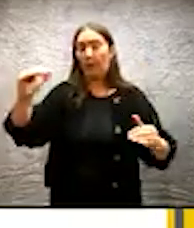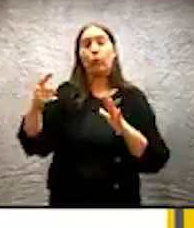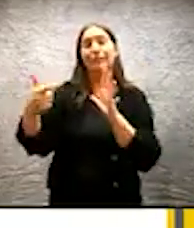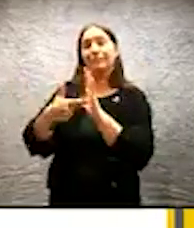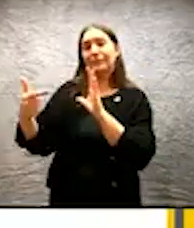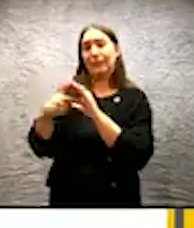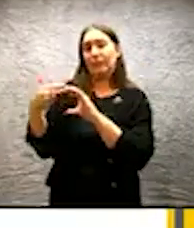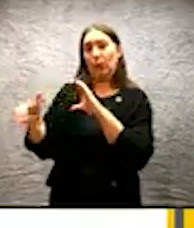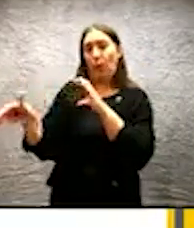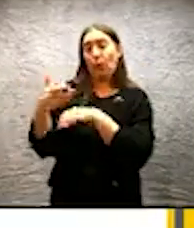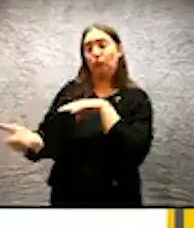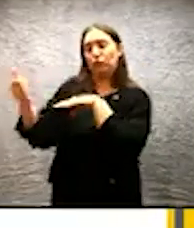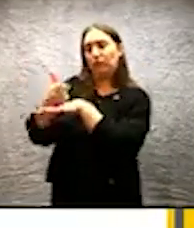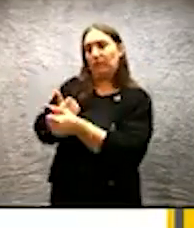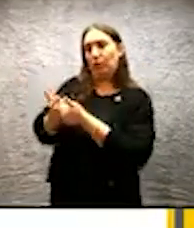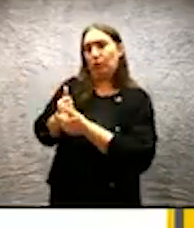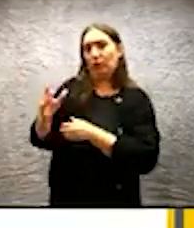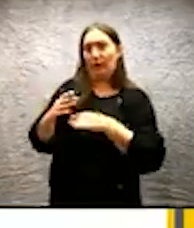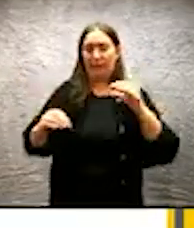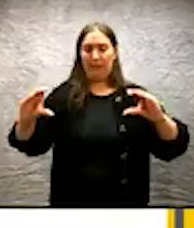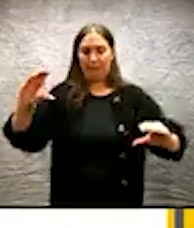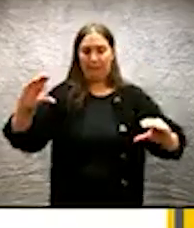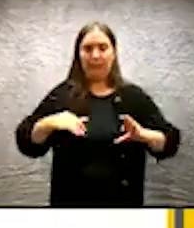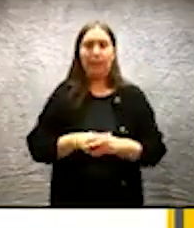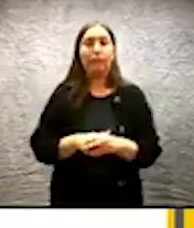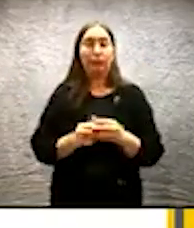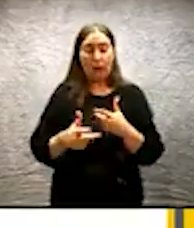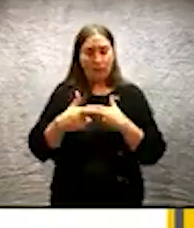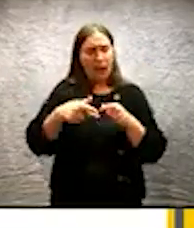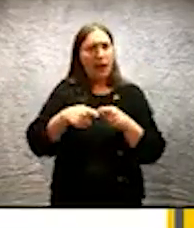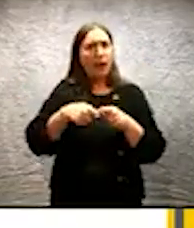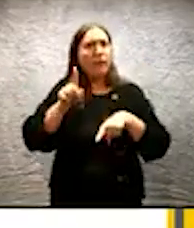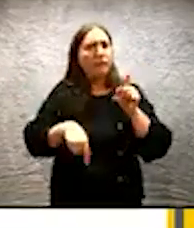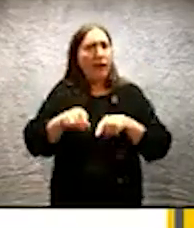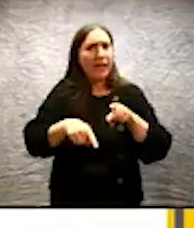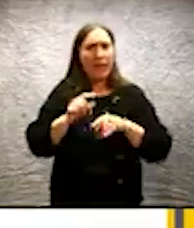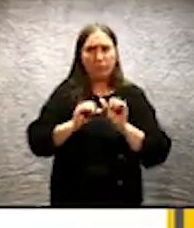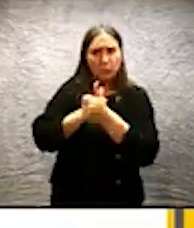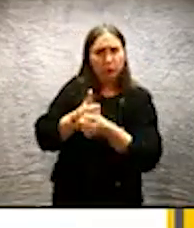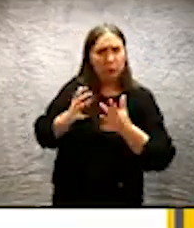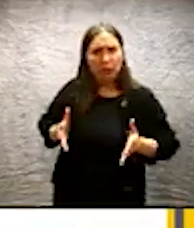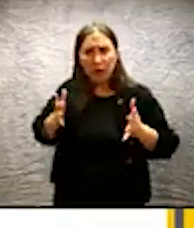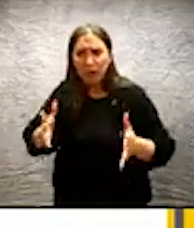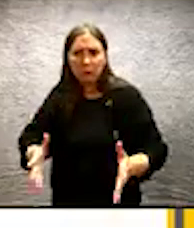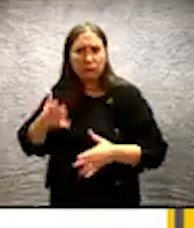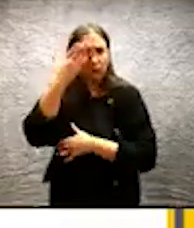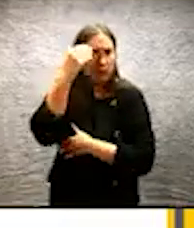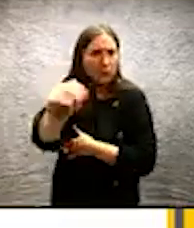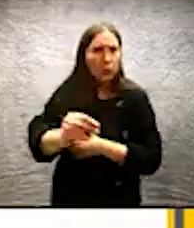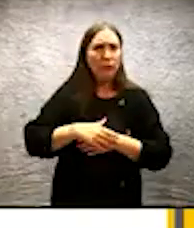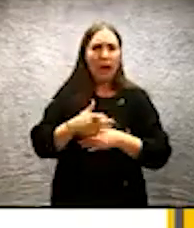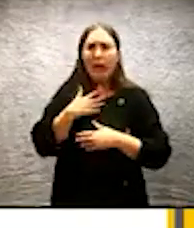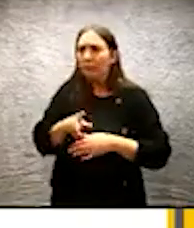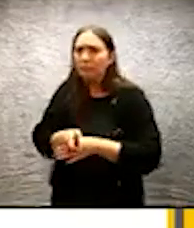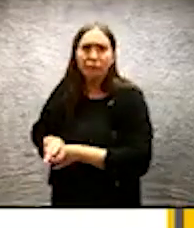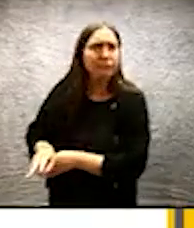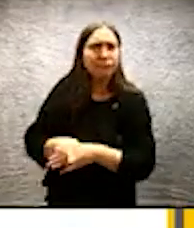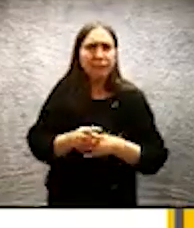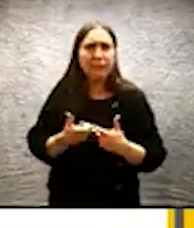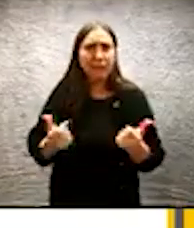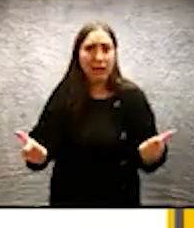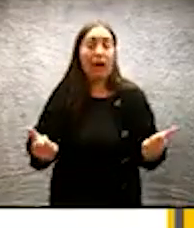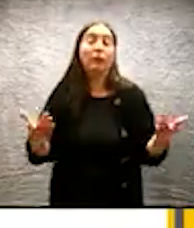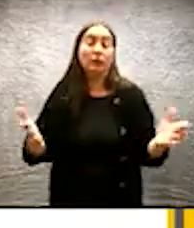service. Cette part variable tient compte de l'engagement professionnel et de la manière de servir, et sera évaluée chaque